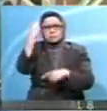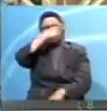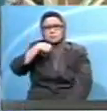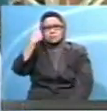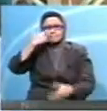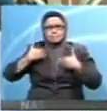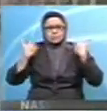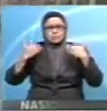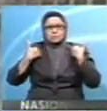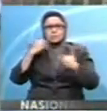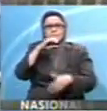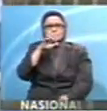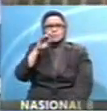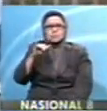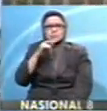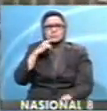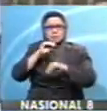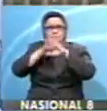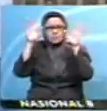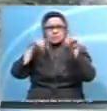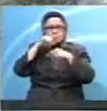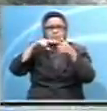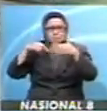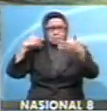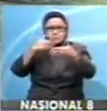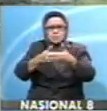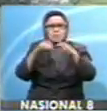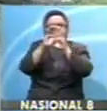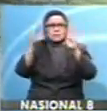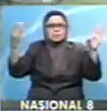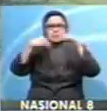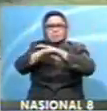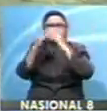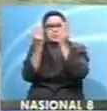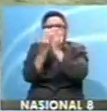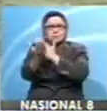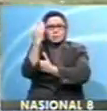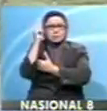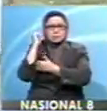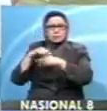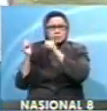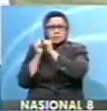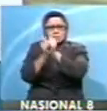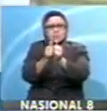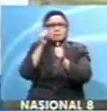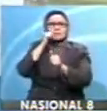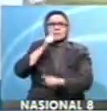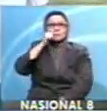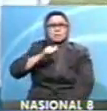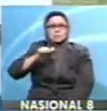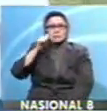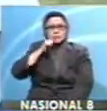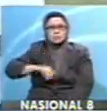Amira jelas kelihatan sebaik tiba di pintu masuk sekolah pagi tadi beliau yang ditemani Kakak sulungnya Nor Ati